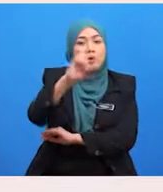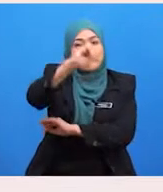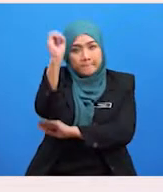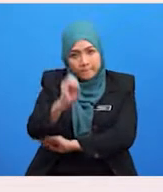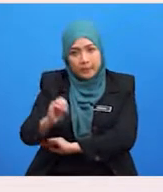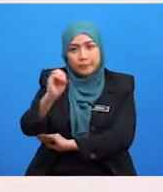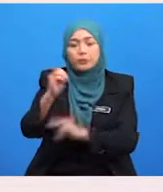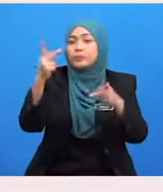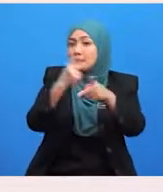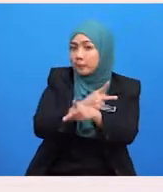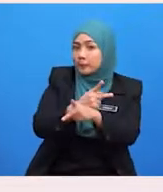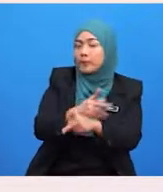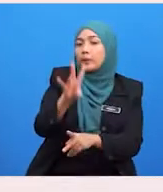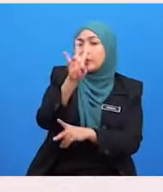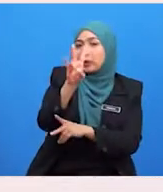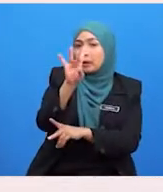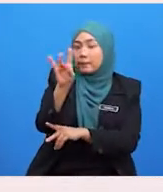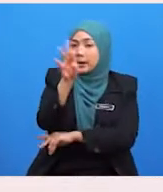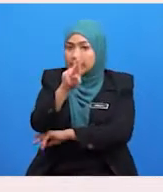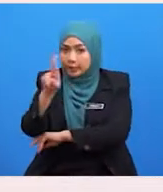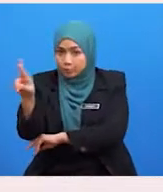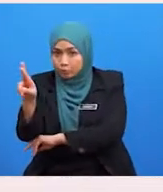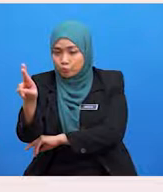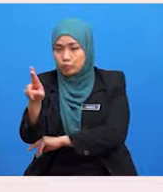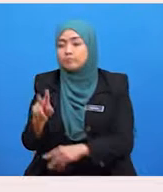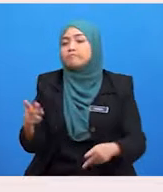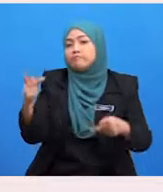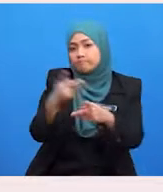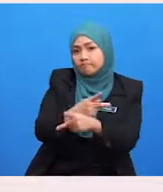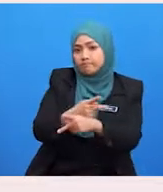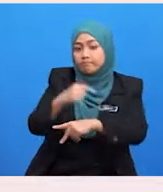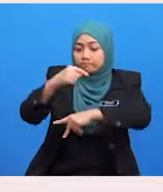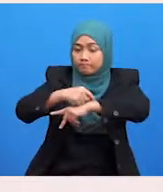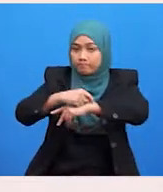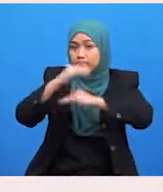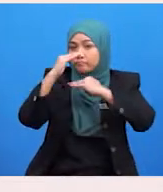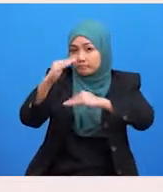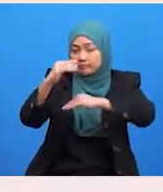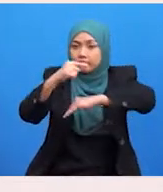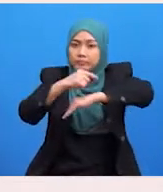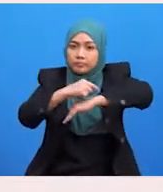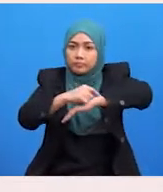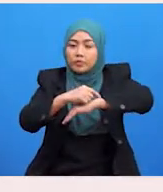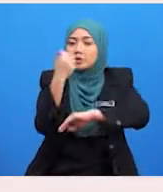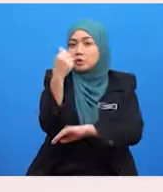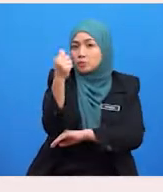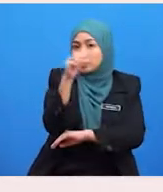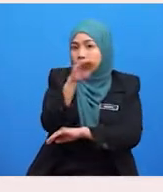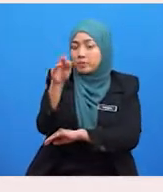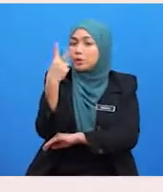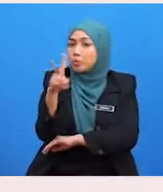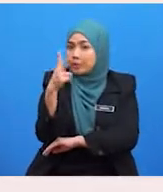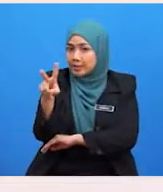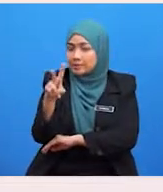nilai buku, iaitu RM78,000, darab tempoh masa, iaitu 10/12. Jawapannya